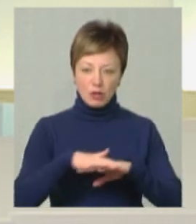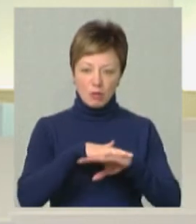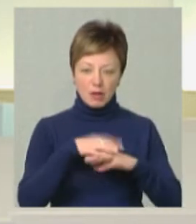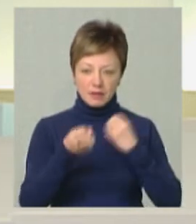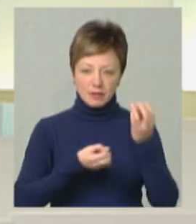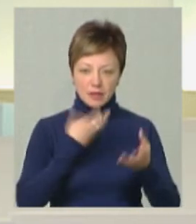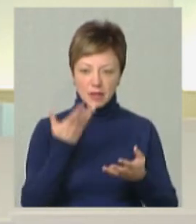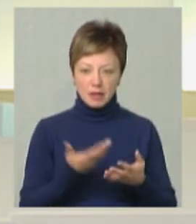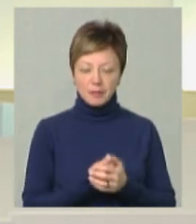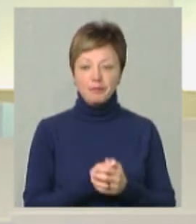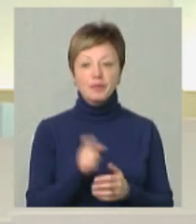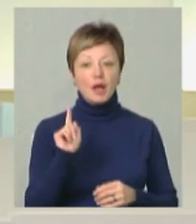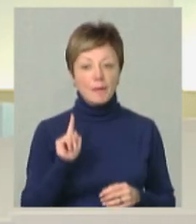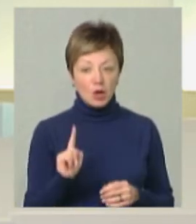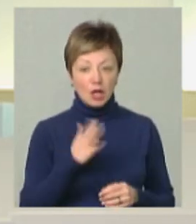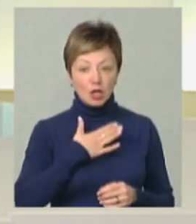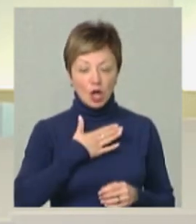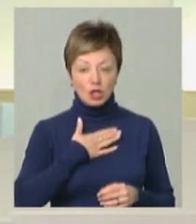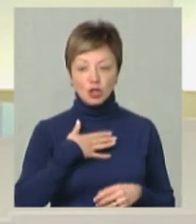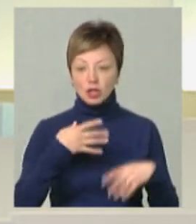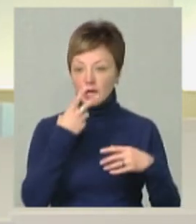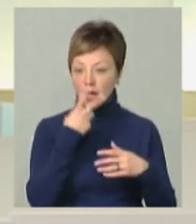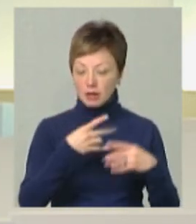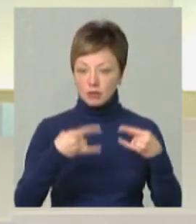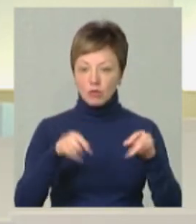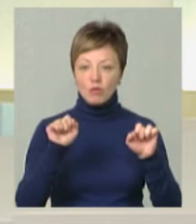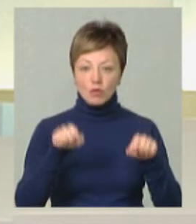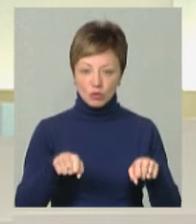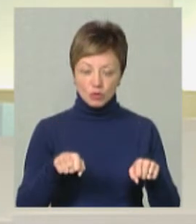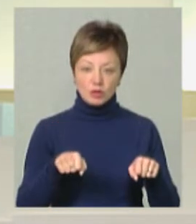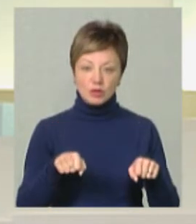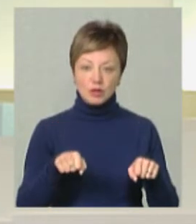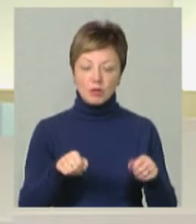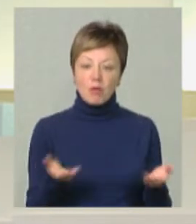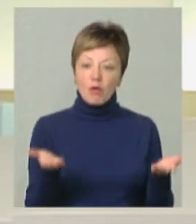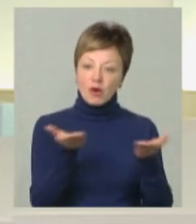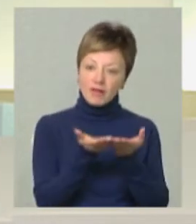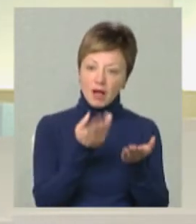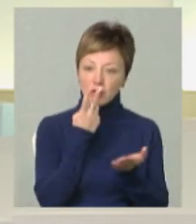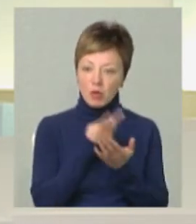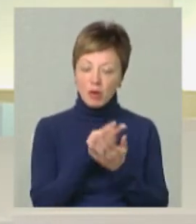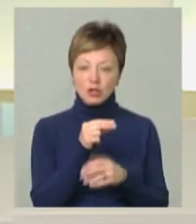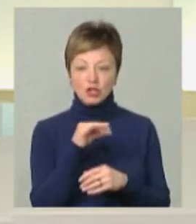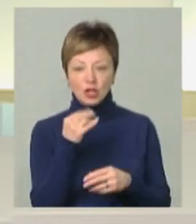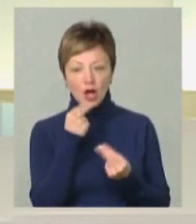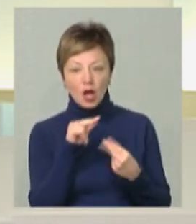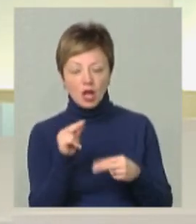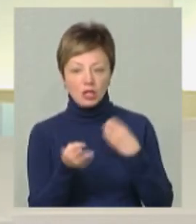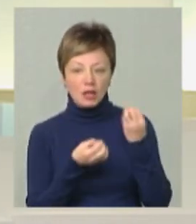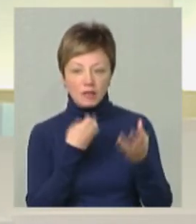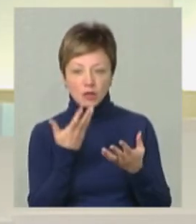цвітіння. Проте наші глядачі зможуть, відвідувачі ботанічного саду можуть порівняти і побачити, чи краще